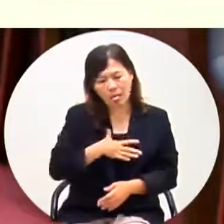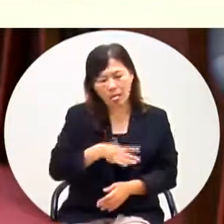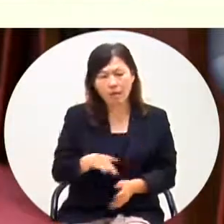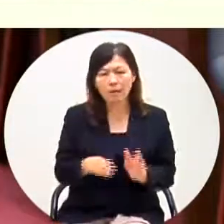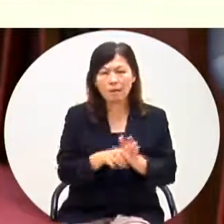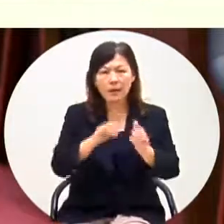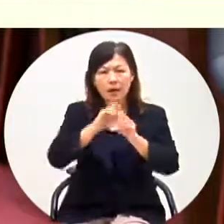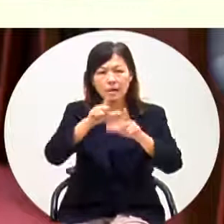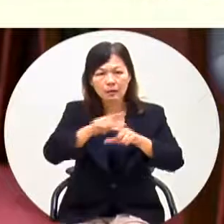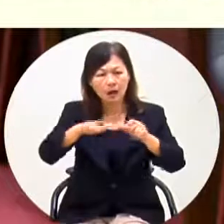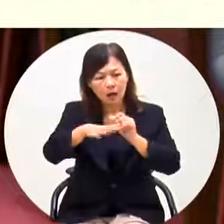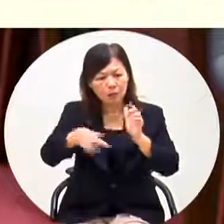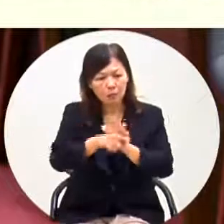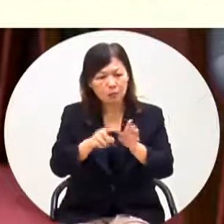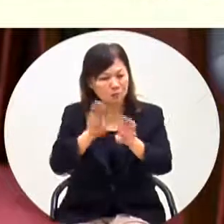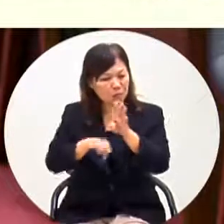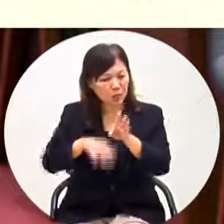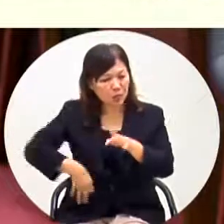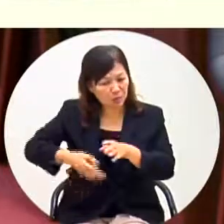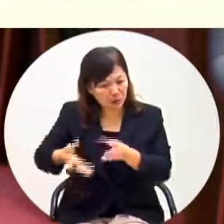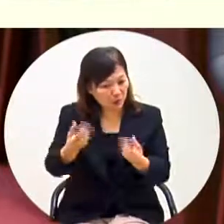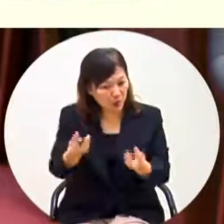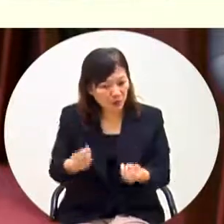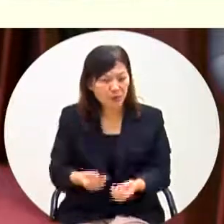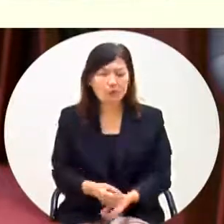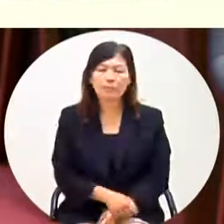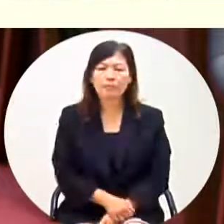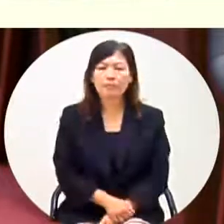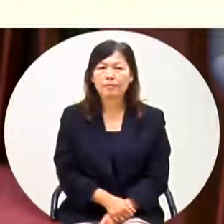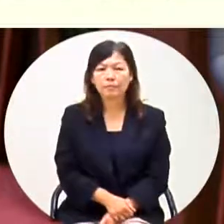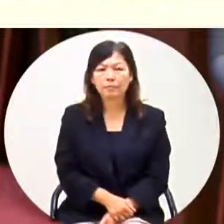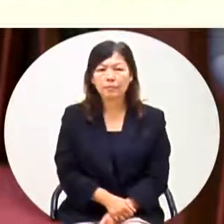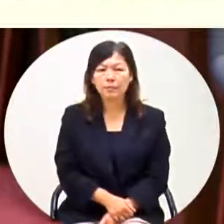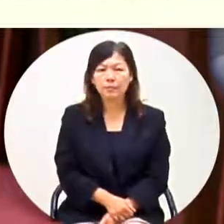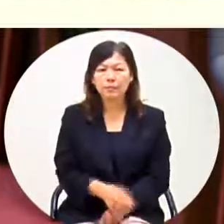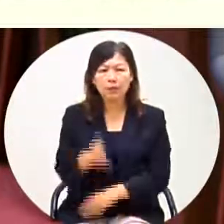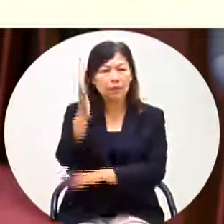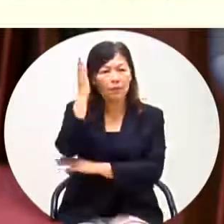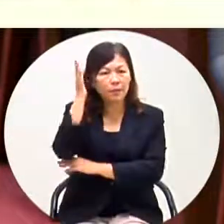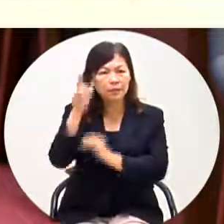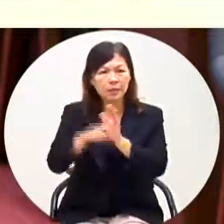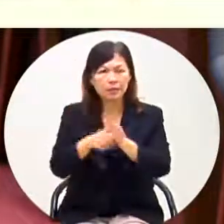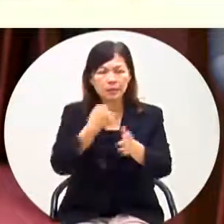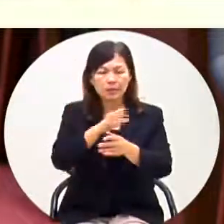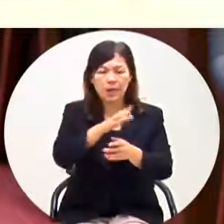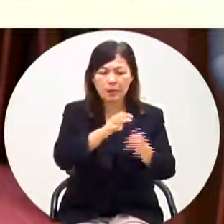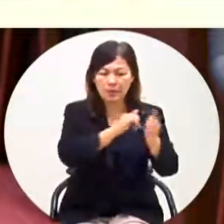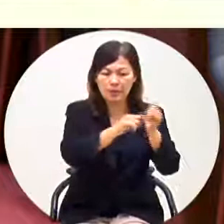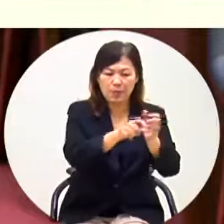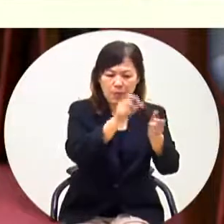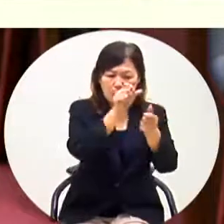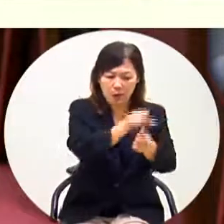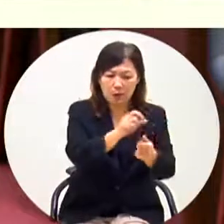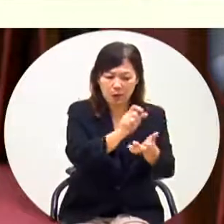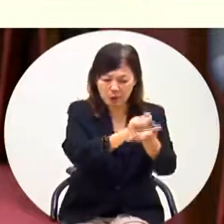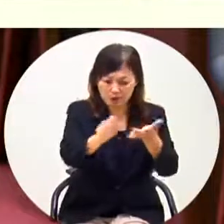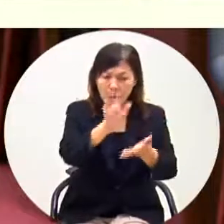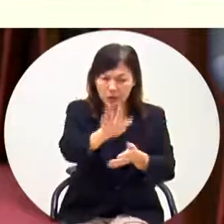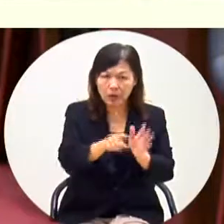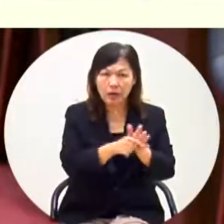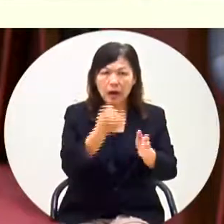政府吗？这样政府可以把百姓开洋单，但是你没有设置停车位，你叫他停哪